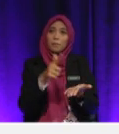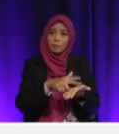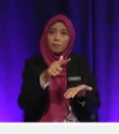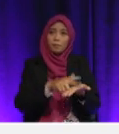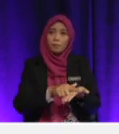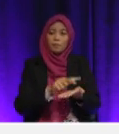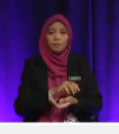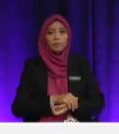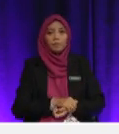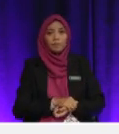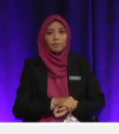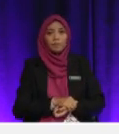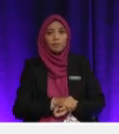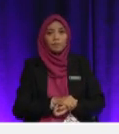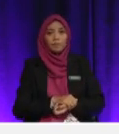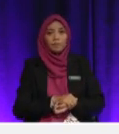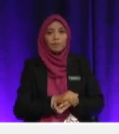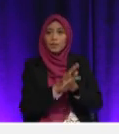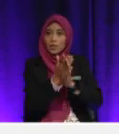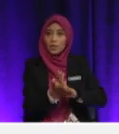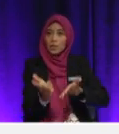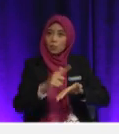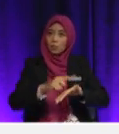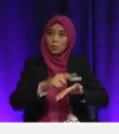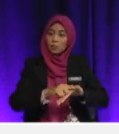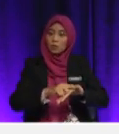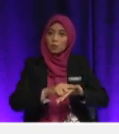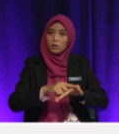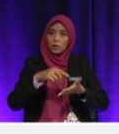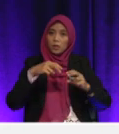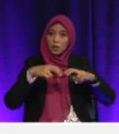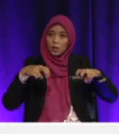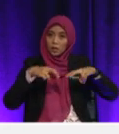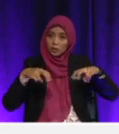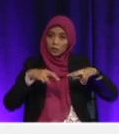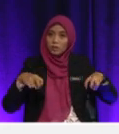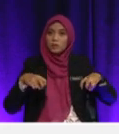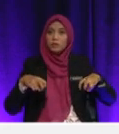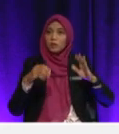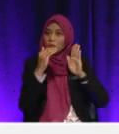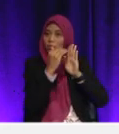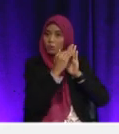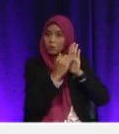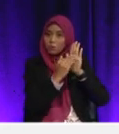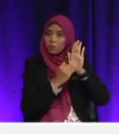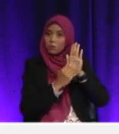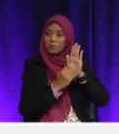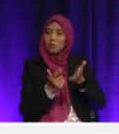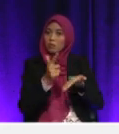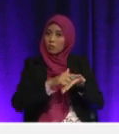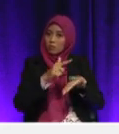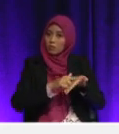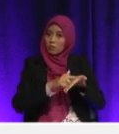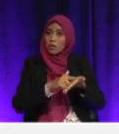jadi laporan ini telah mengkaji pendidikan Cina ya sekolah